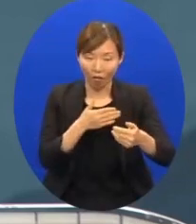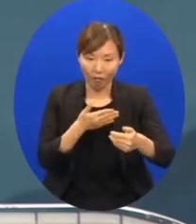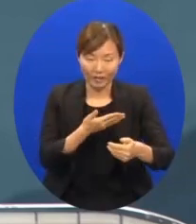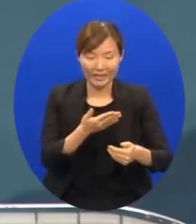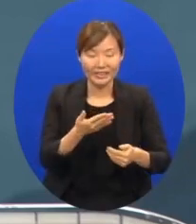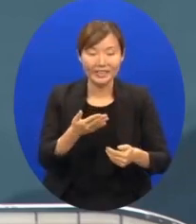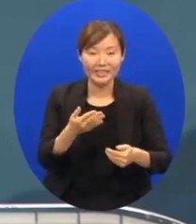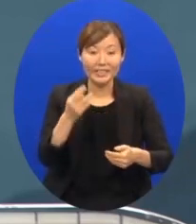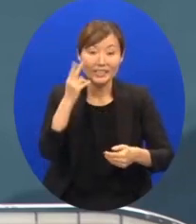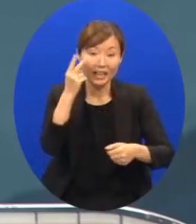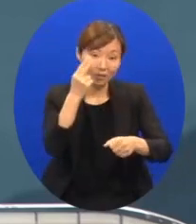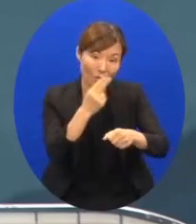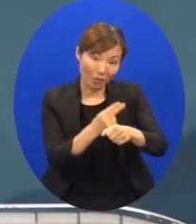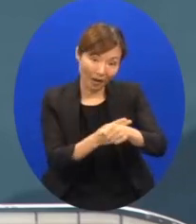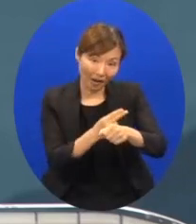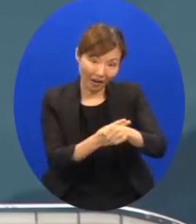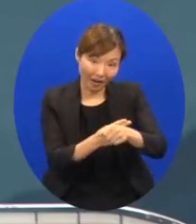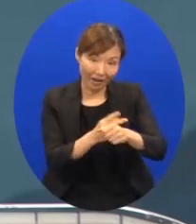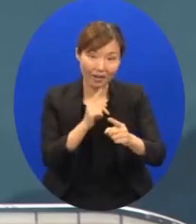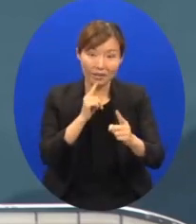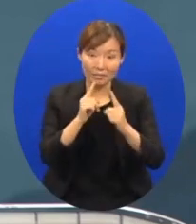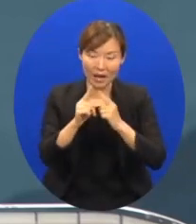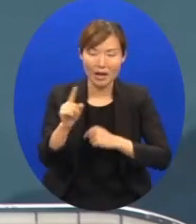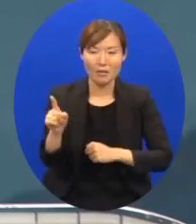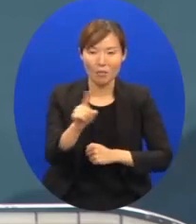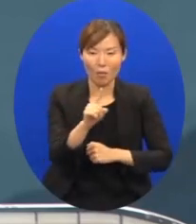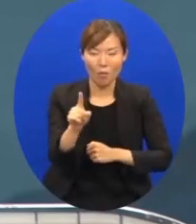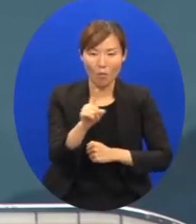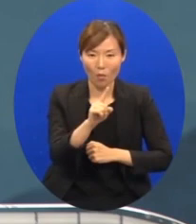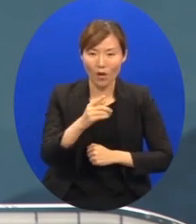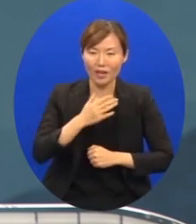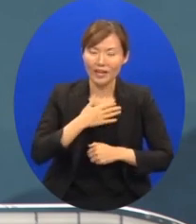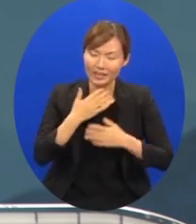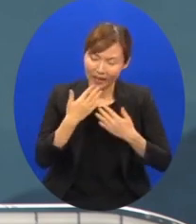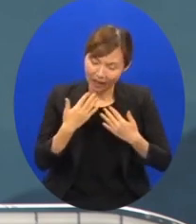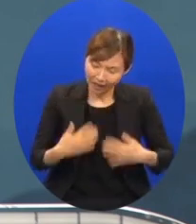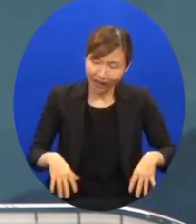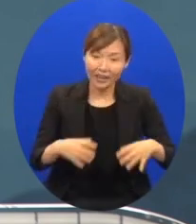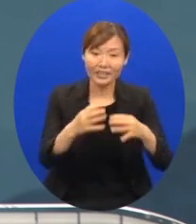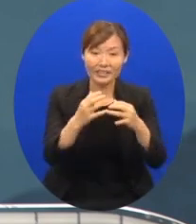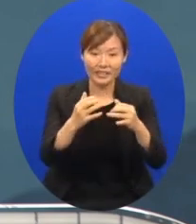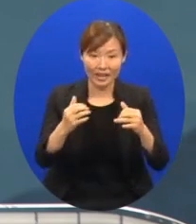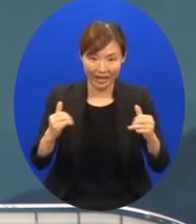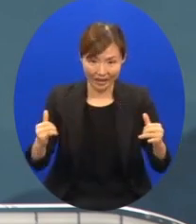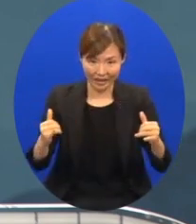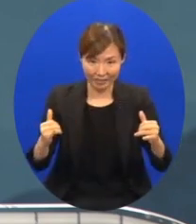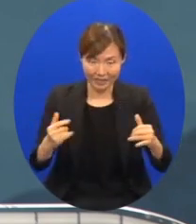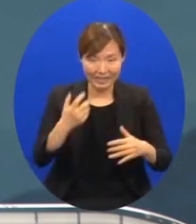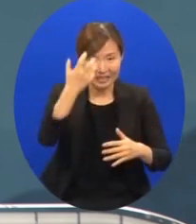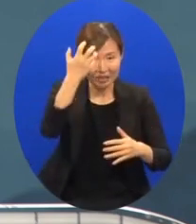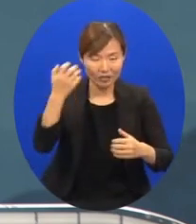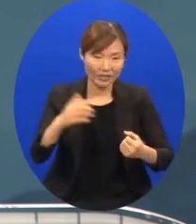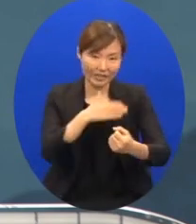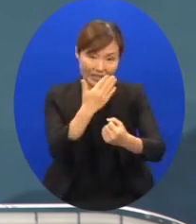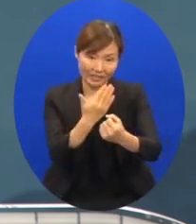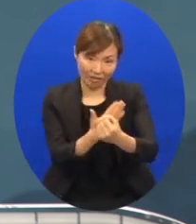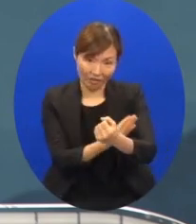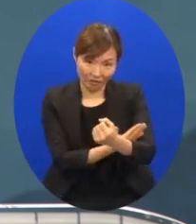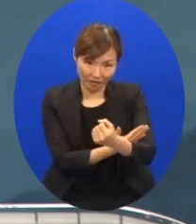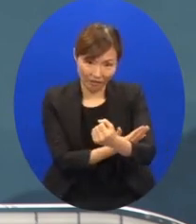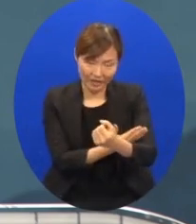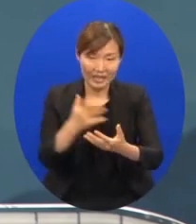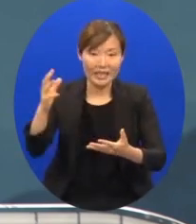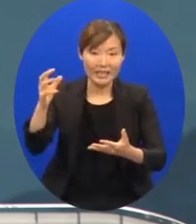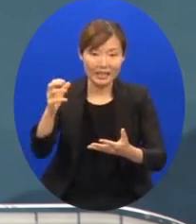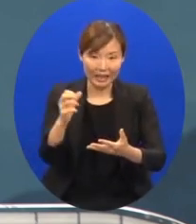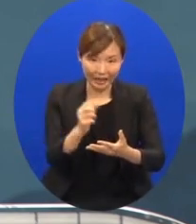바울은 자기가 얼마나 약한 사람이었는지 그리고 얼마나 성령의 능력을 의존해서 사역을 했었는지 를